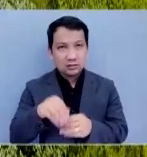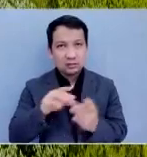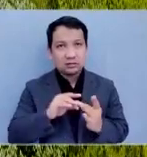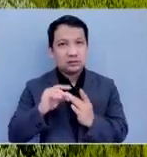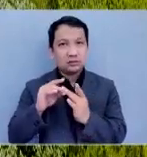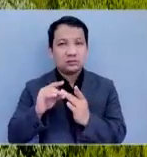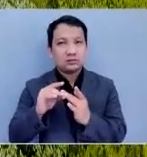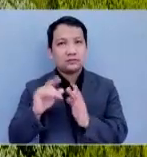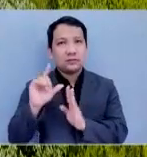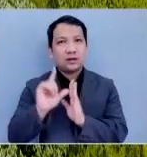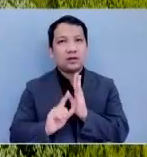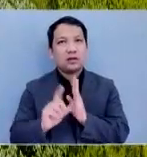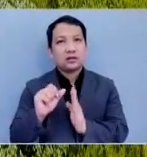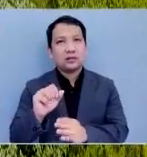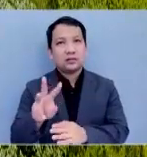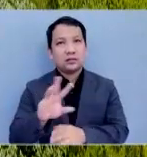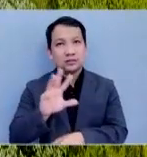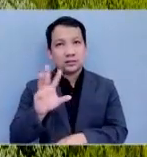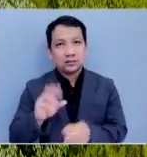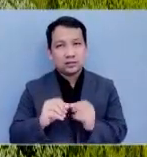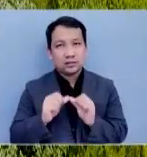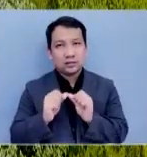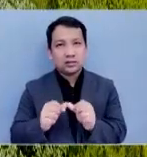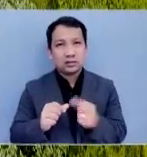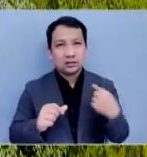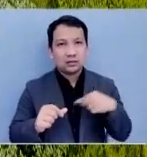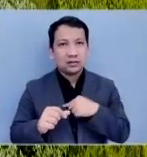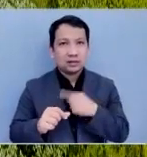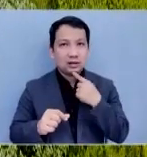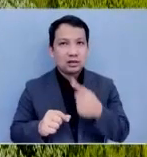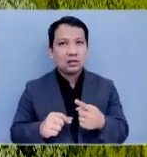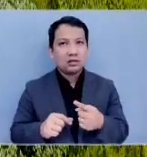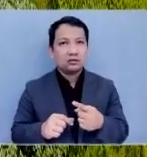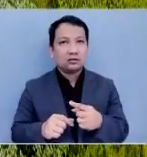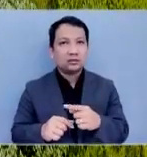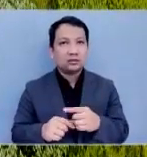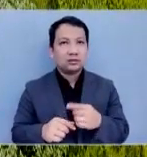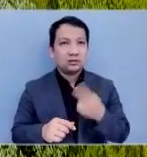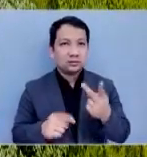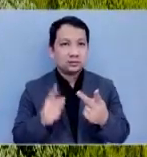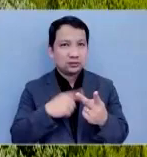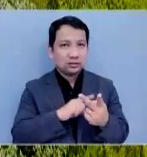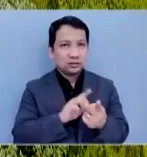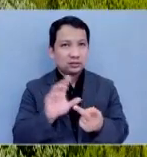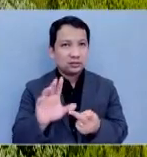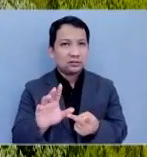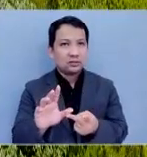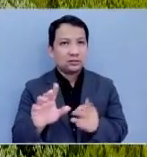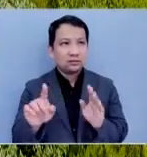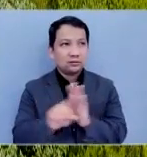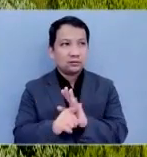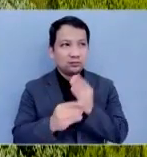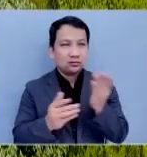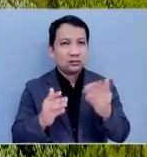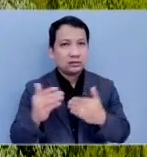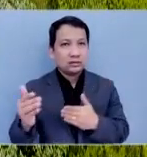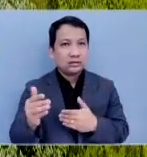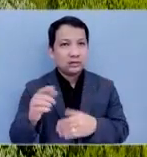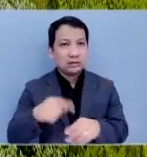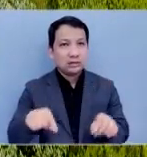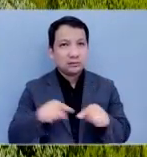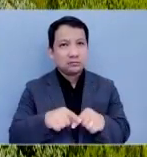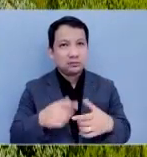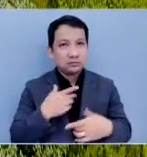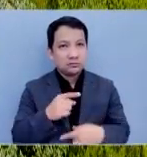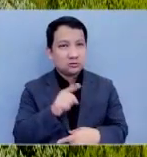penal law. Ibig pong sabihin, ito ay sadyang bawal, malum prohibitum. Kung saan yung intention mo